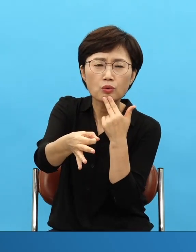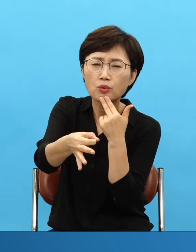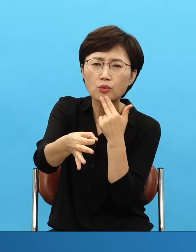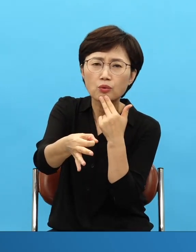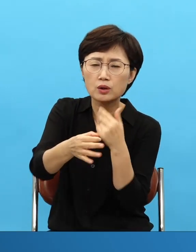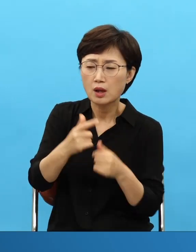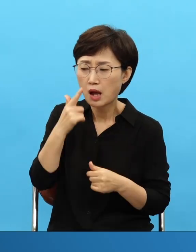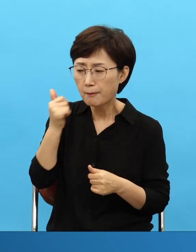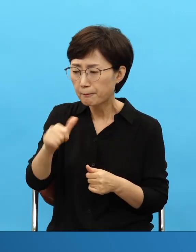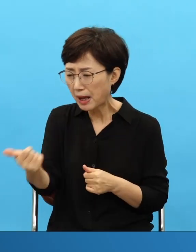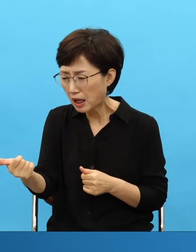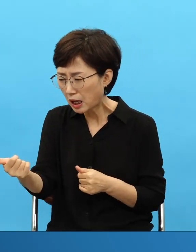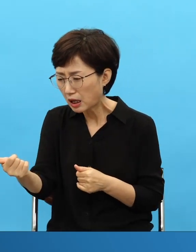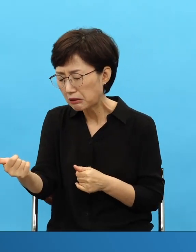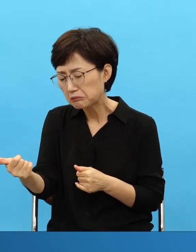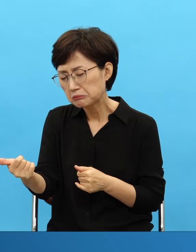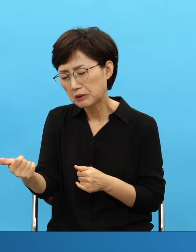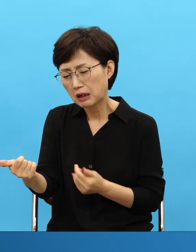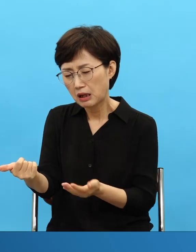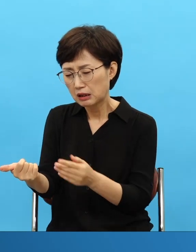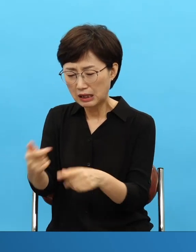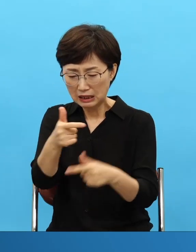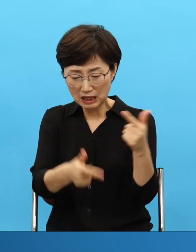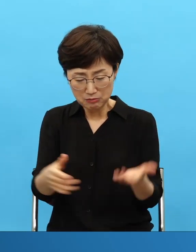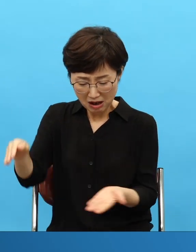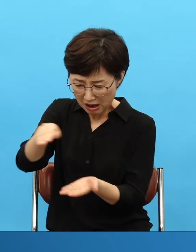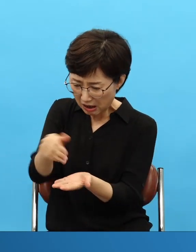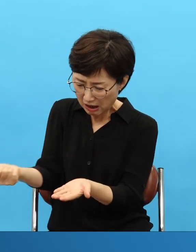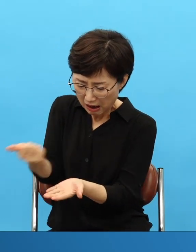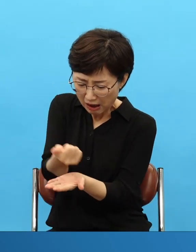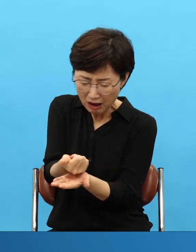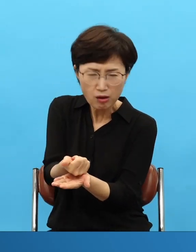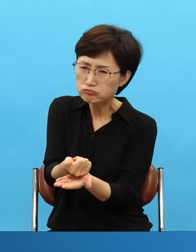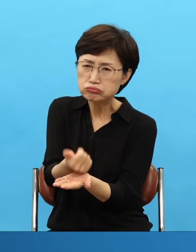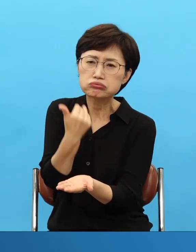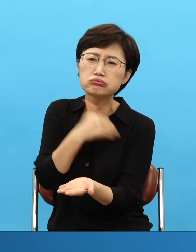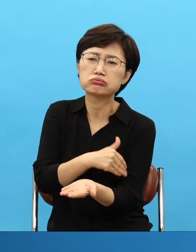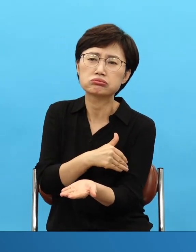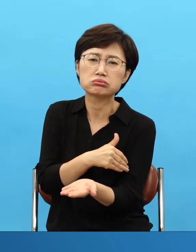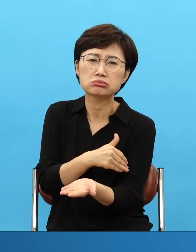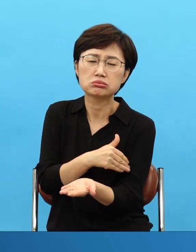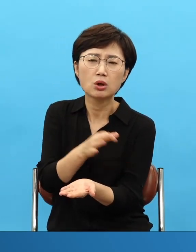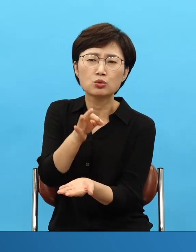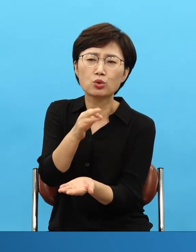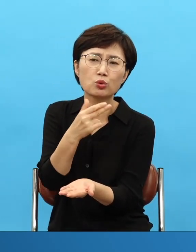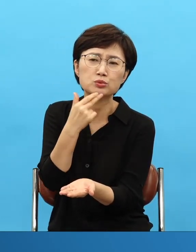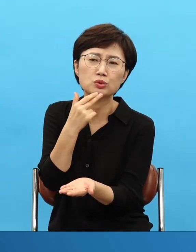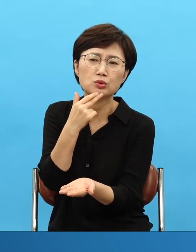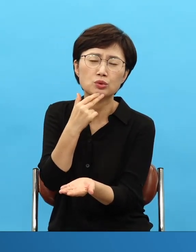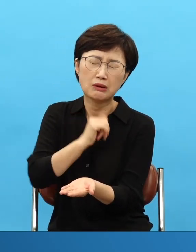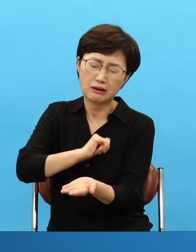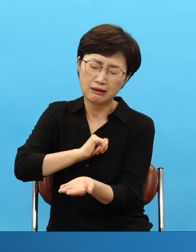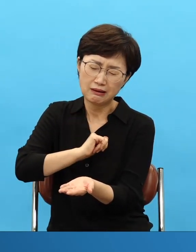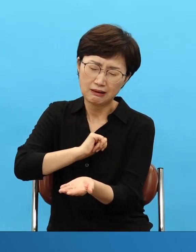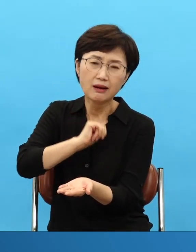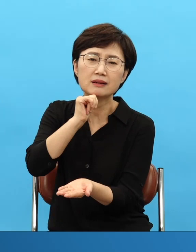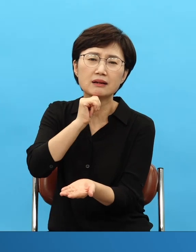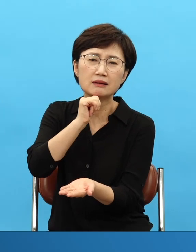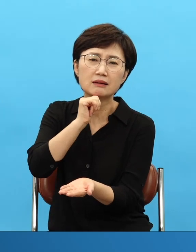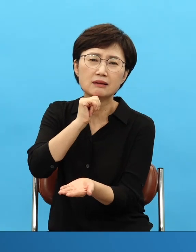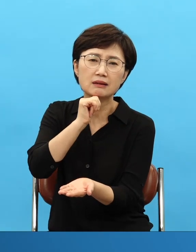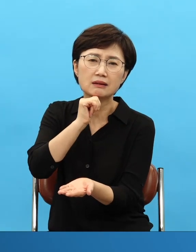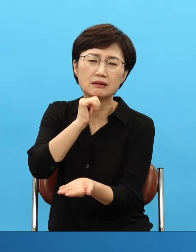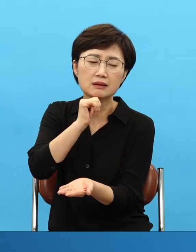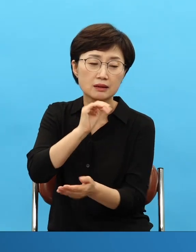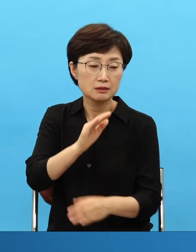so poor, we could not place his body in a coffin. 뭐 화재 나고 뭐 그때 6.25 뒤에 막 그런 어려움은 이해됩니다만은 그래도 그럴 수가